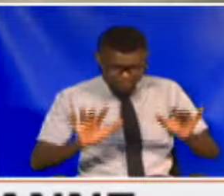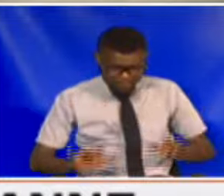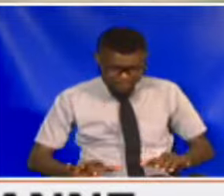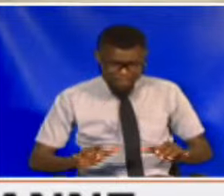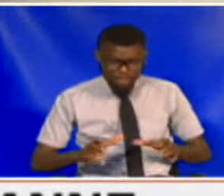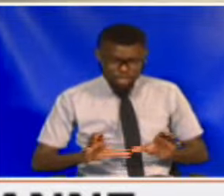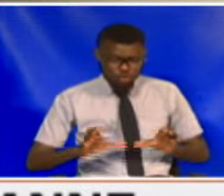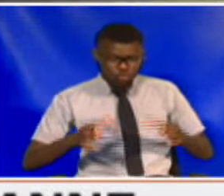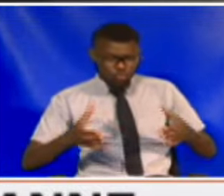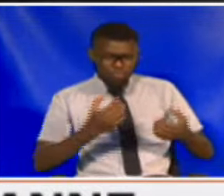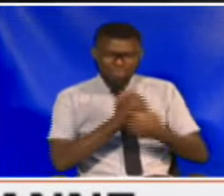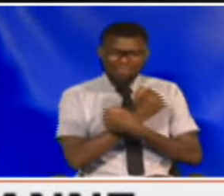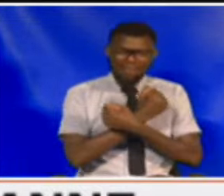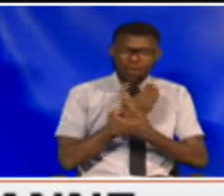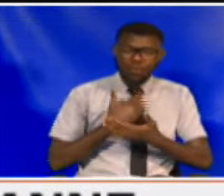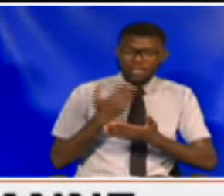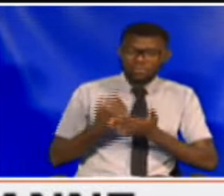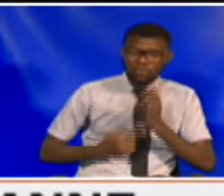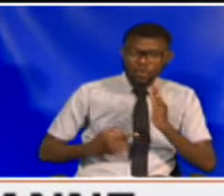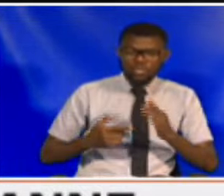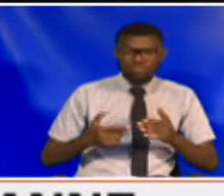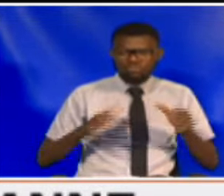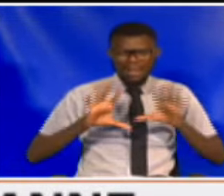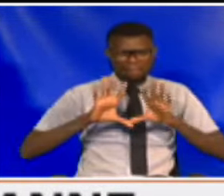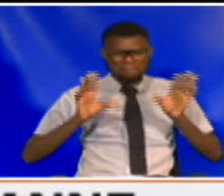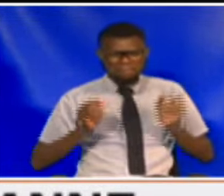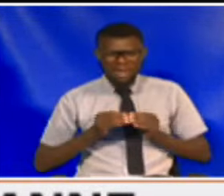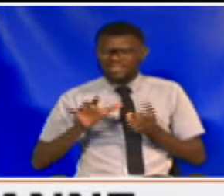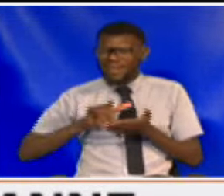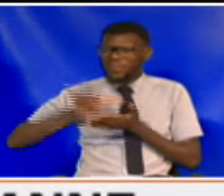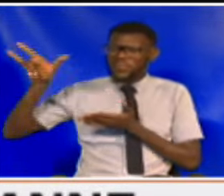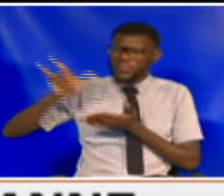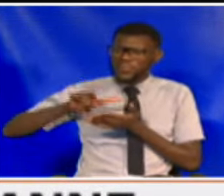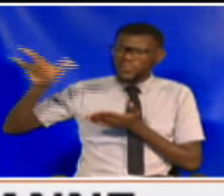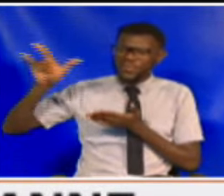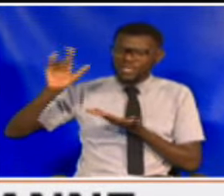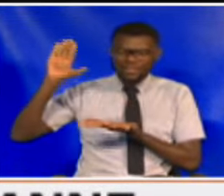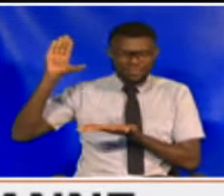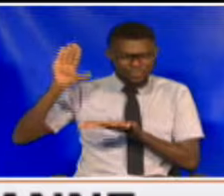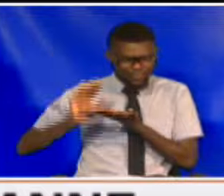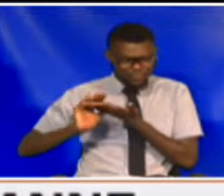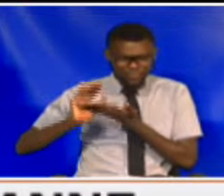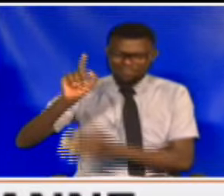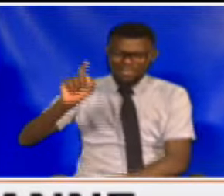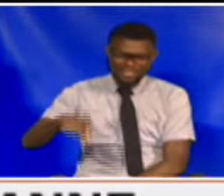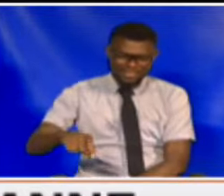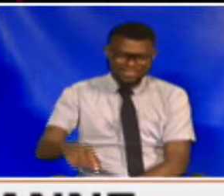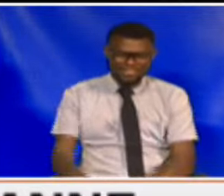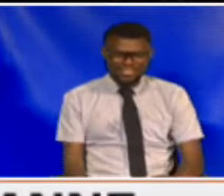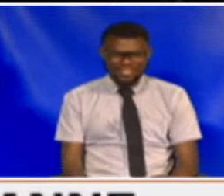ya kizazi hiki ilikuwa ni kupunguza bajeti ya usafiri kwa rais.